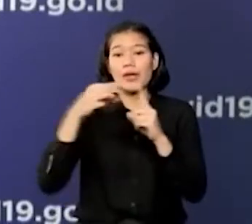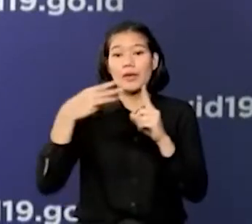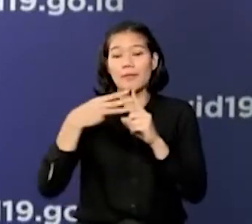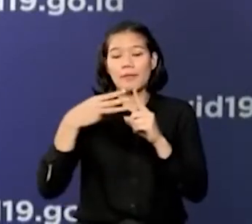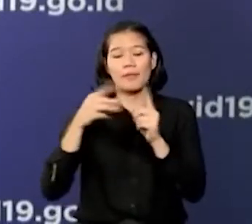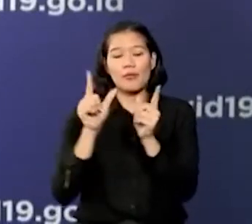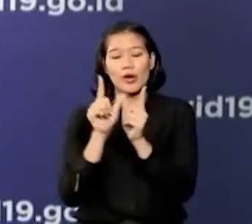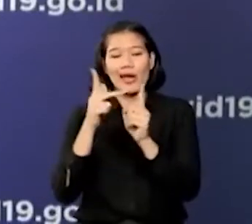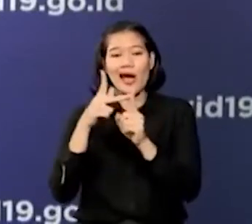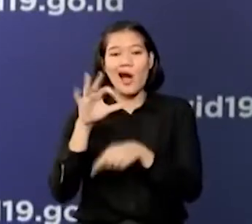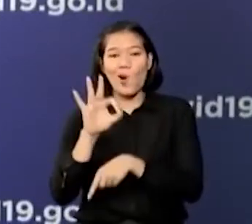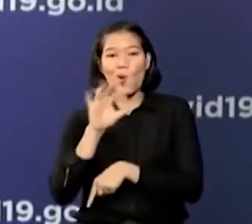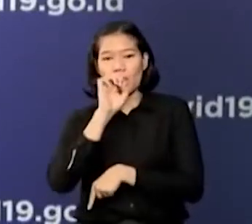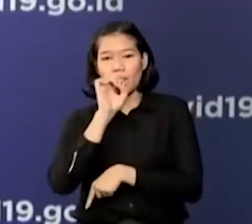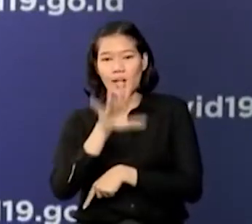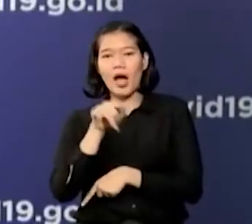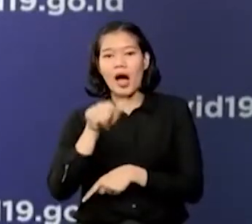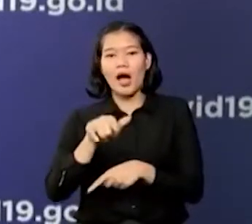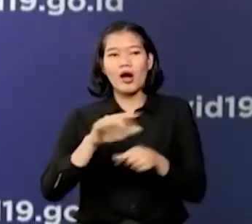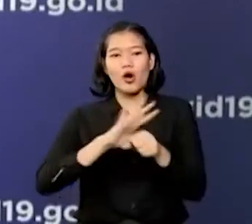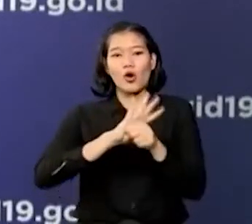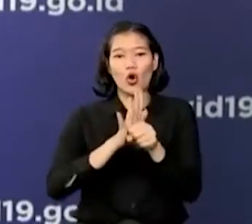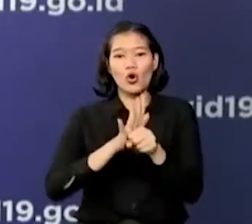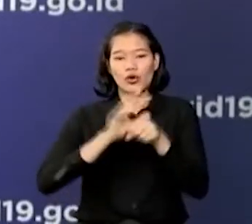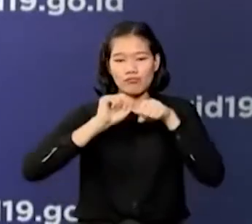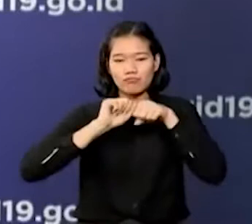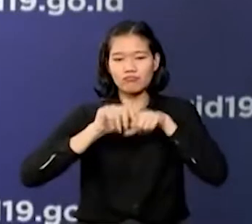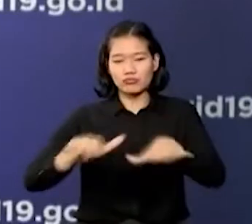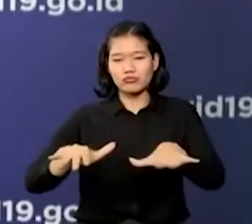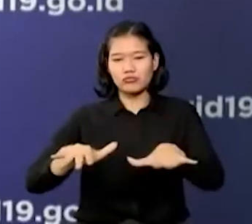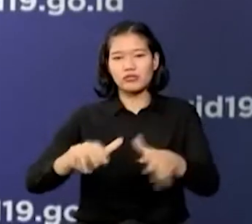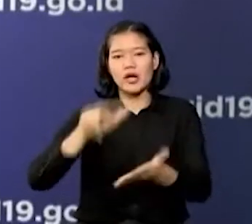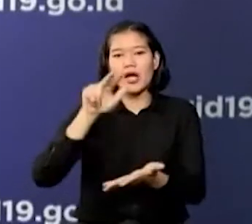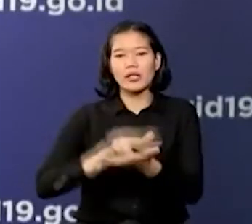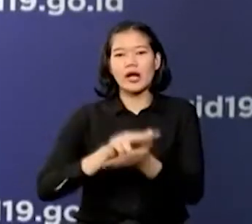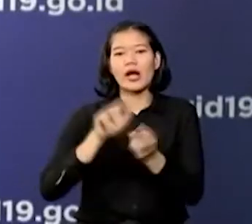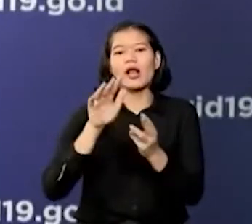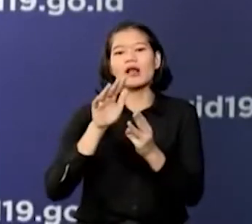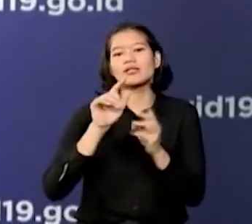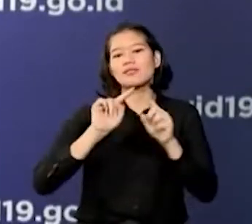Dunia WHO sebagai pandemi COVID-19 sejak 11 Maret 2020.